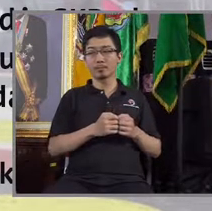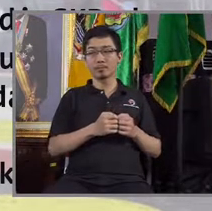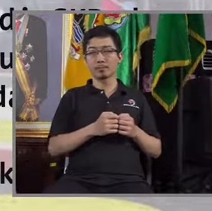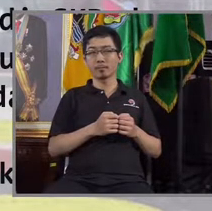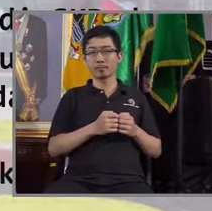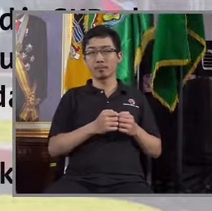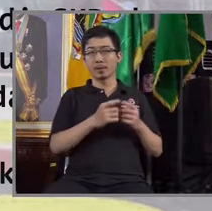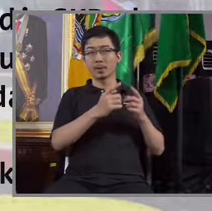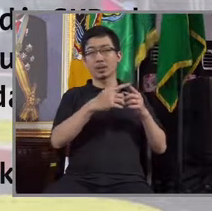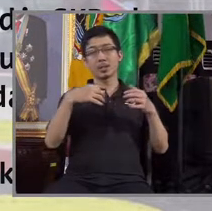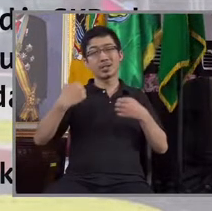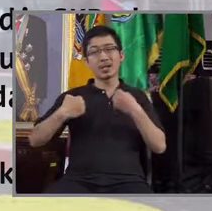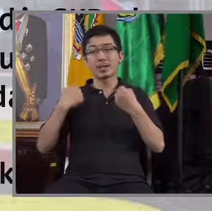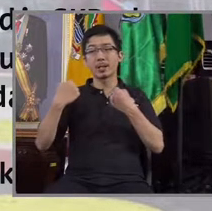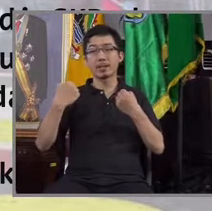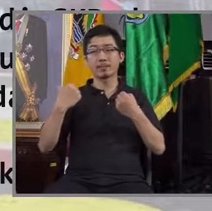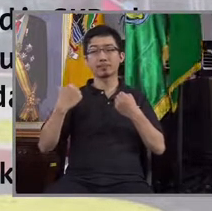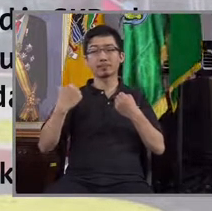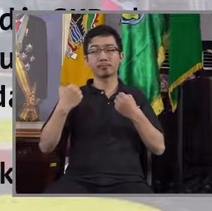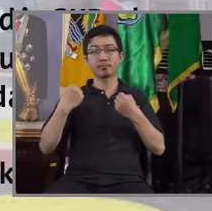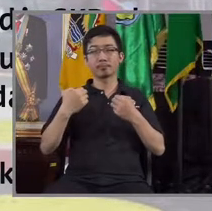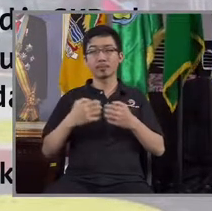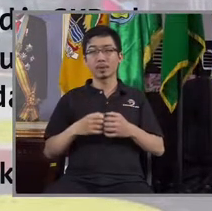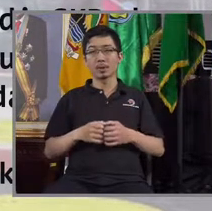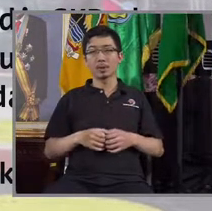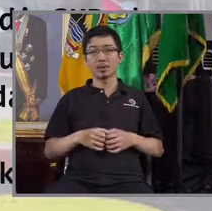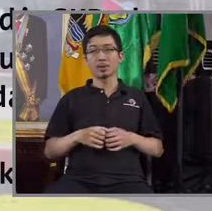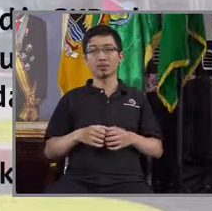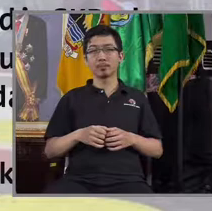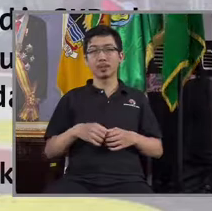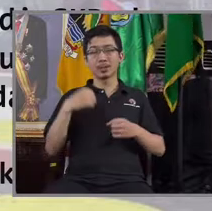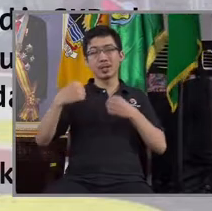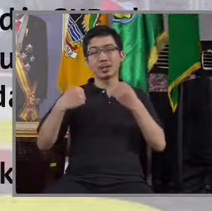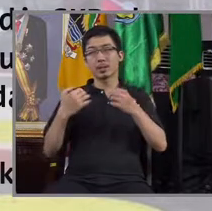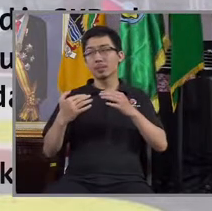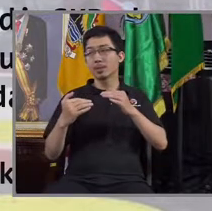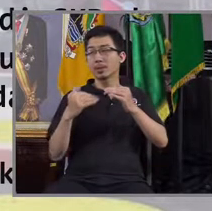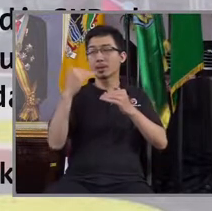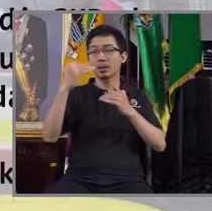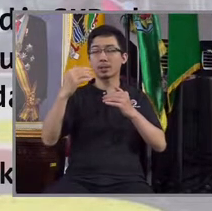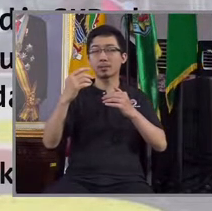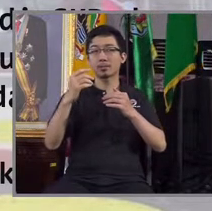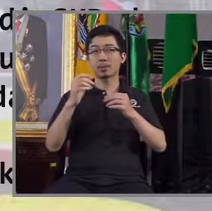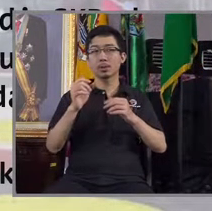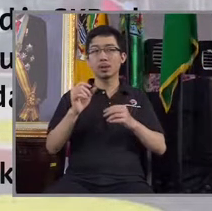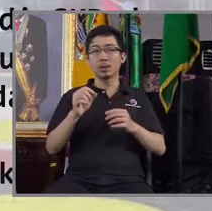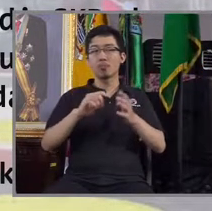di bidang kesehatan, dimulai dengan peningkatan kualitas kesehatan di dalam keluarga.